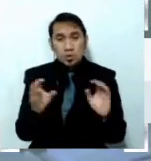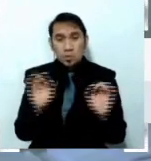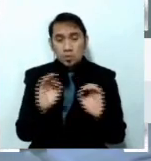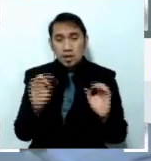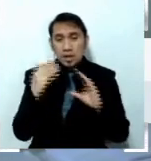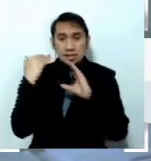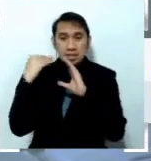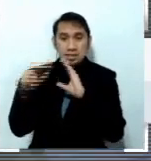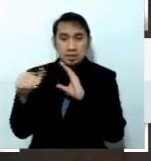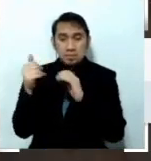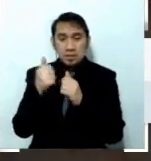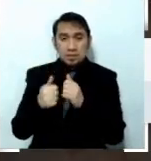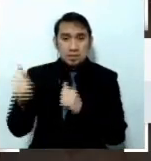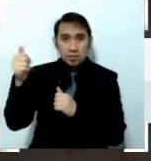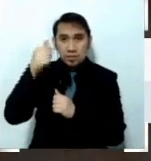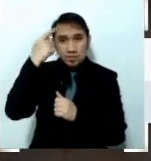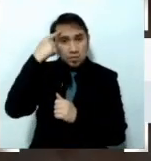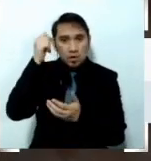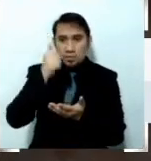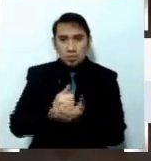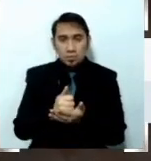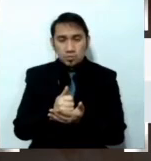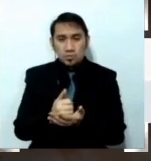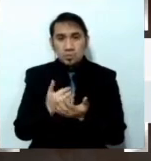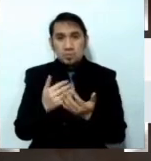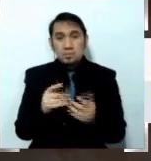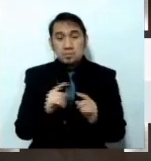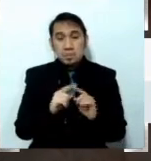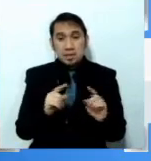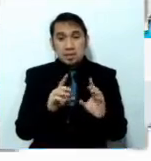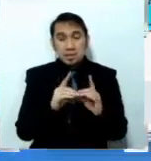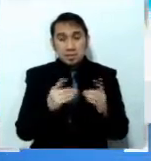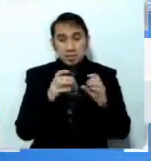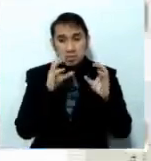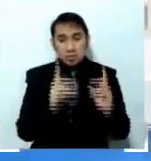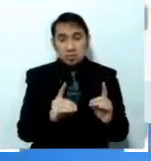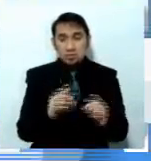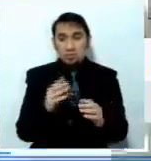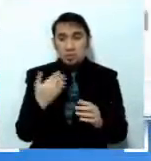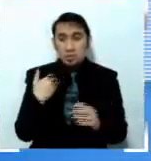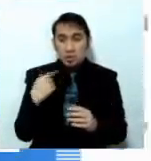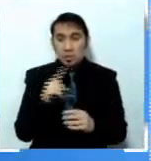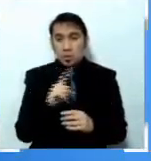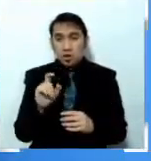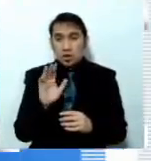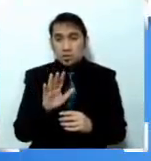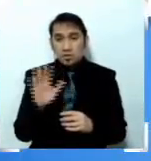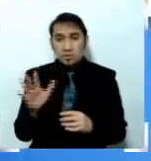para maaprubahan. Sa tala ng DepEd, umabot na sa 155 errors